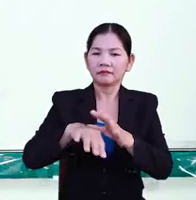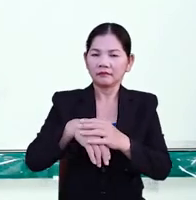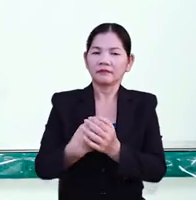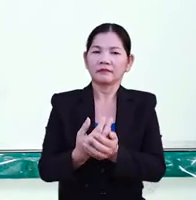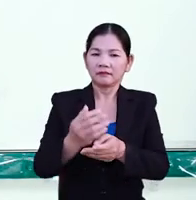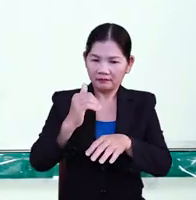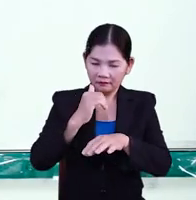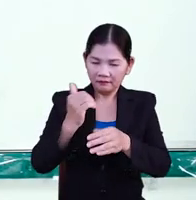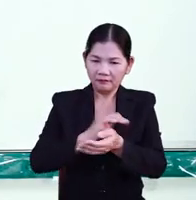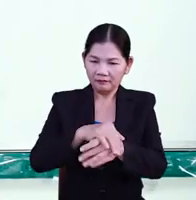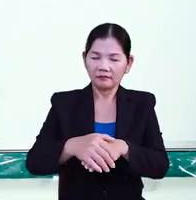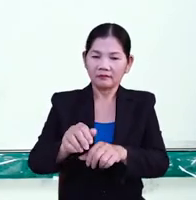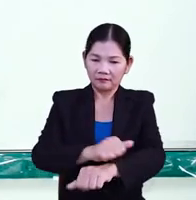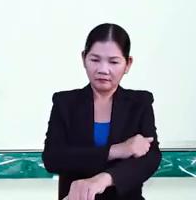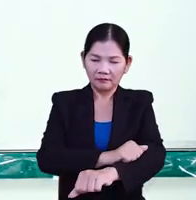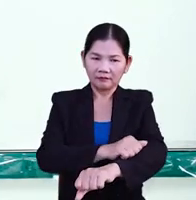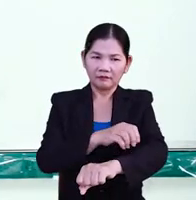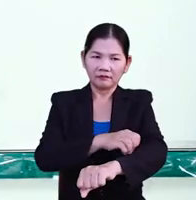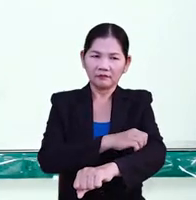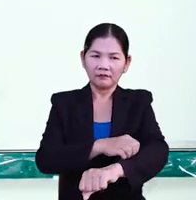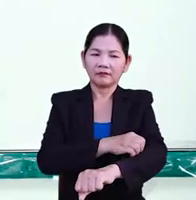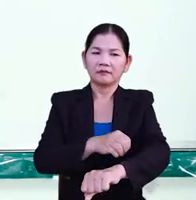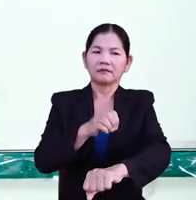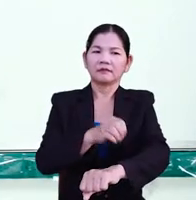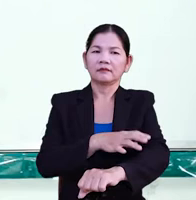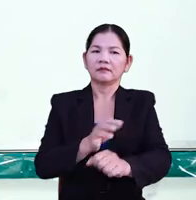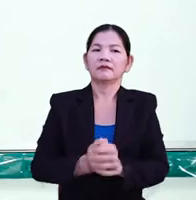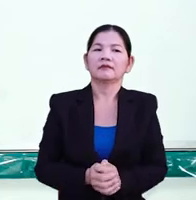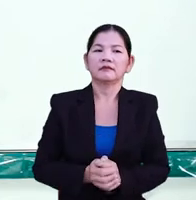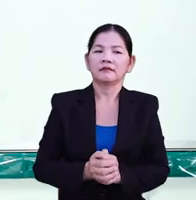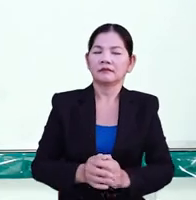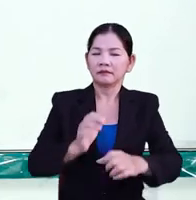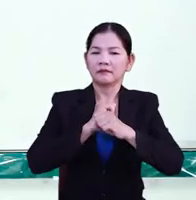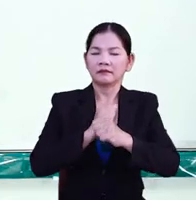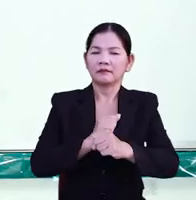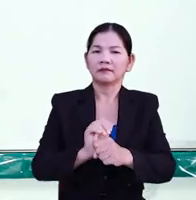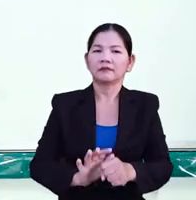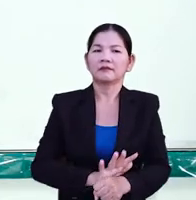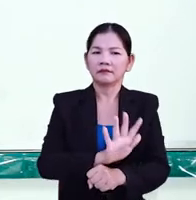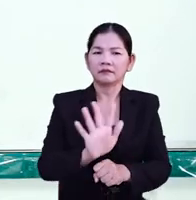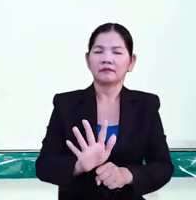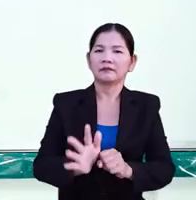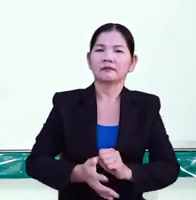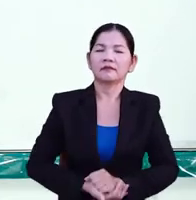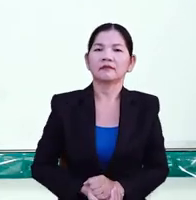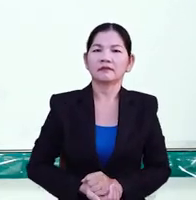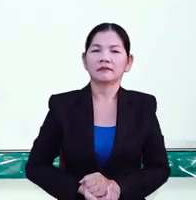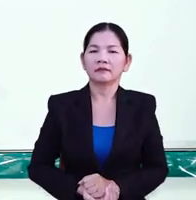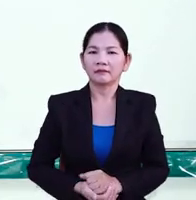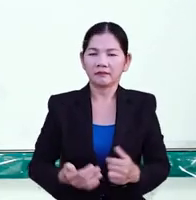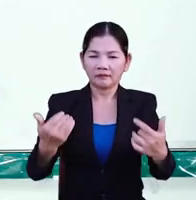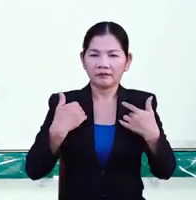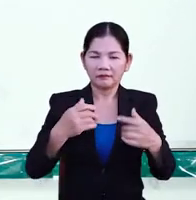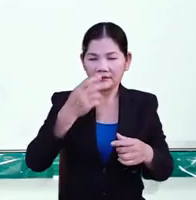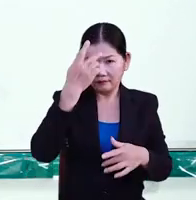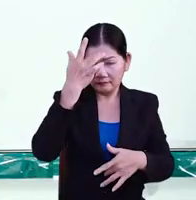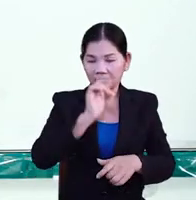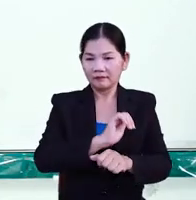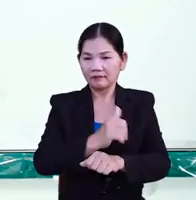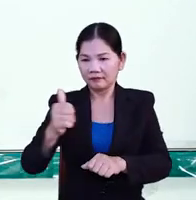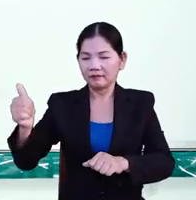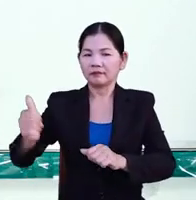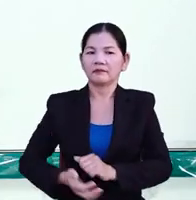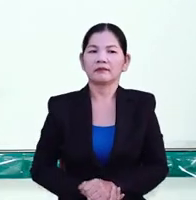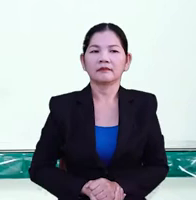ញាប់ជាមួយនឹងសាប៊ូអាល់កុលឬក៏ជែលដើម្បីការពារជំងឺ COVID-19 និងជំងឺផ្សេងៗទៀត